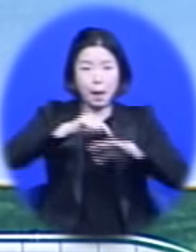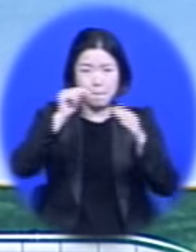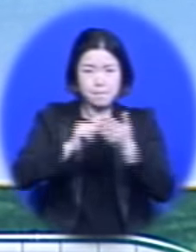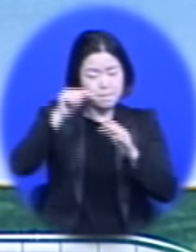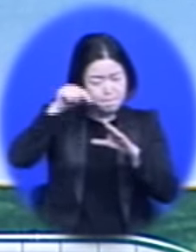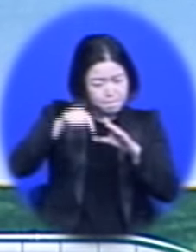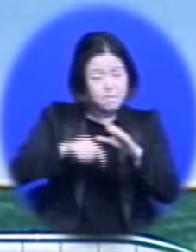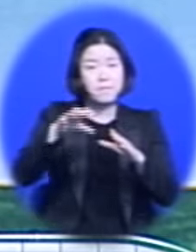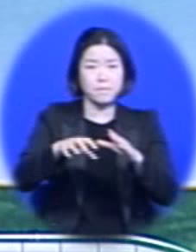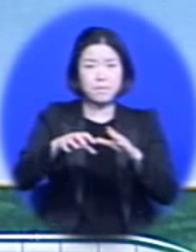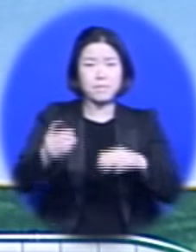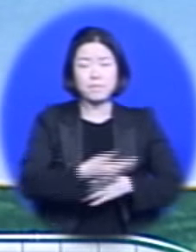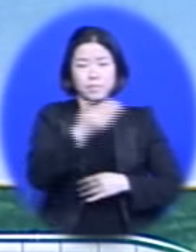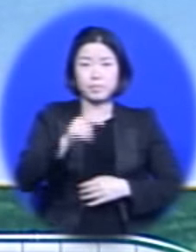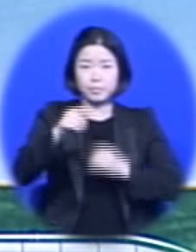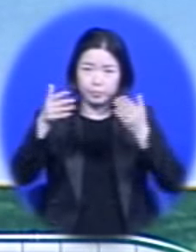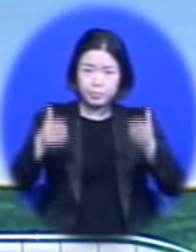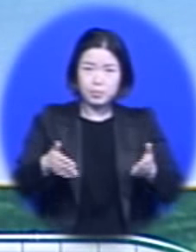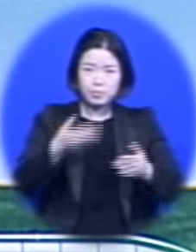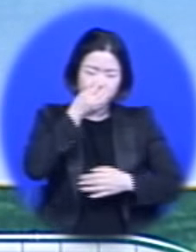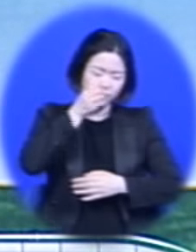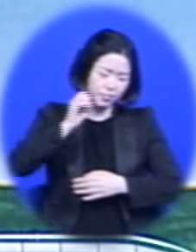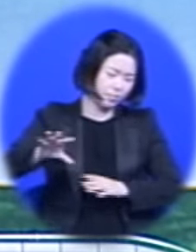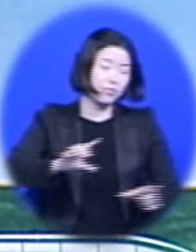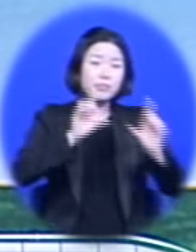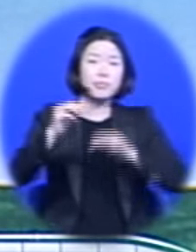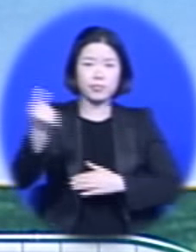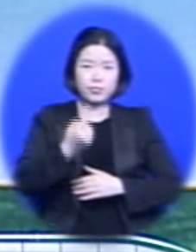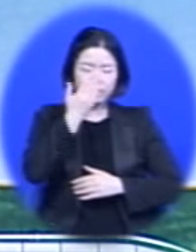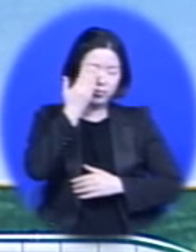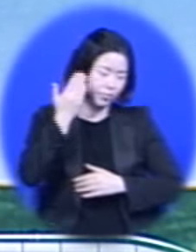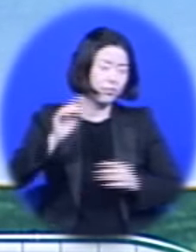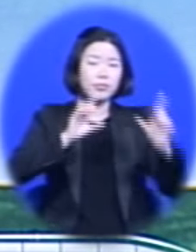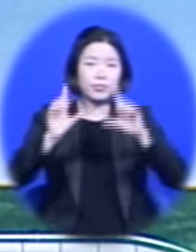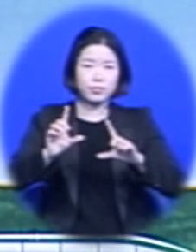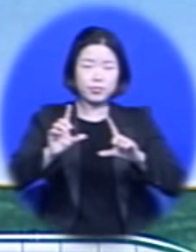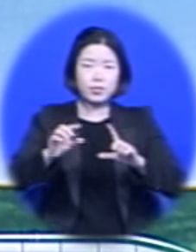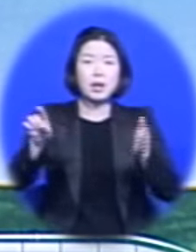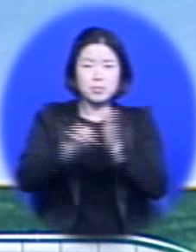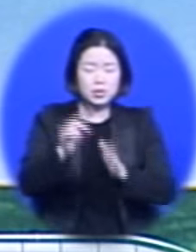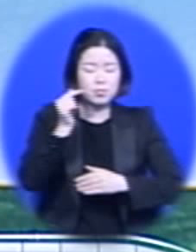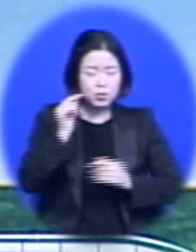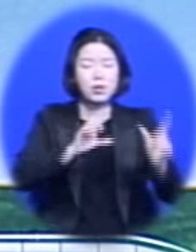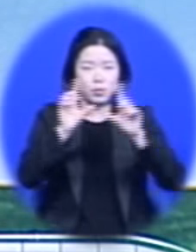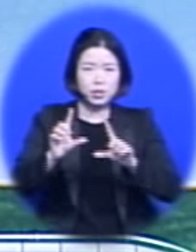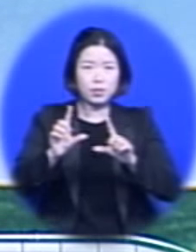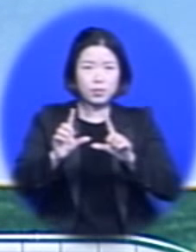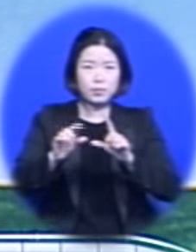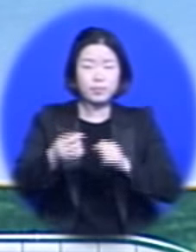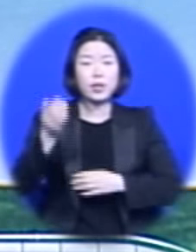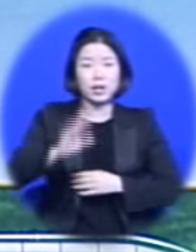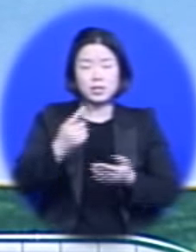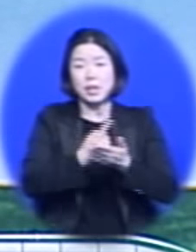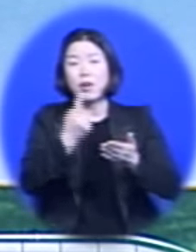곳에 여러분이 그동안에 무시하고 살았고 외면하고 살았고 믿지 못하고 살았고 그러나